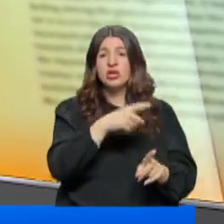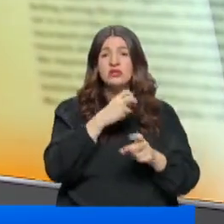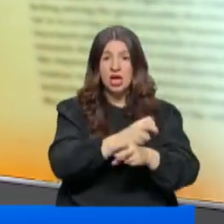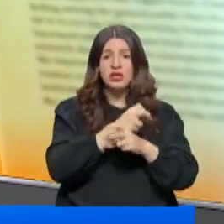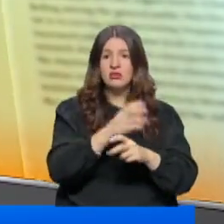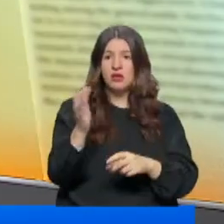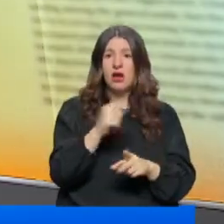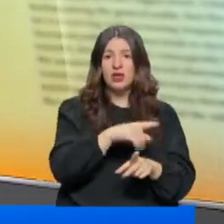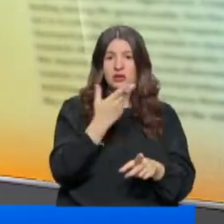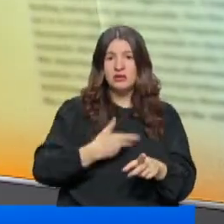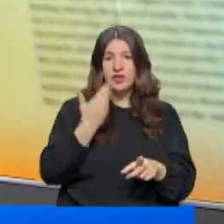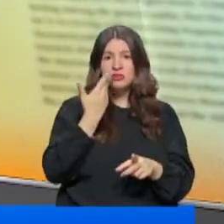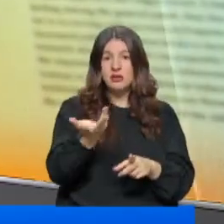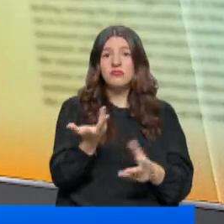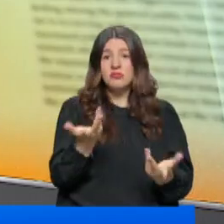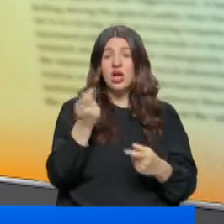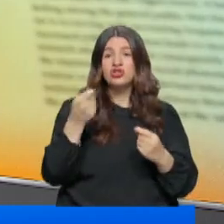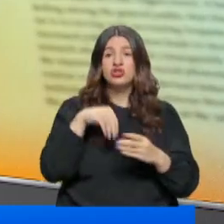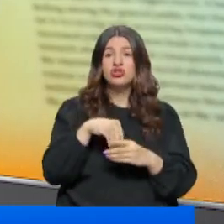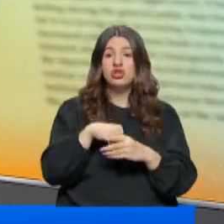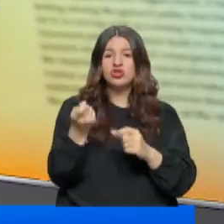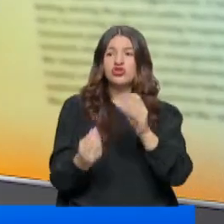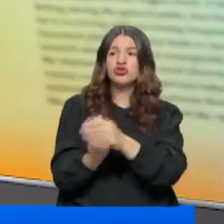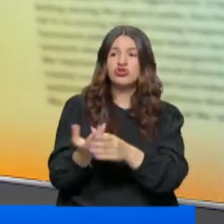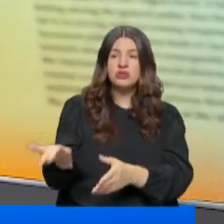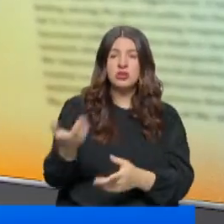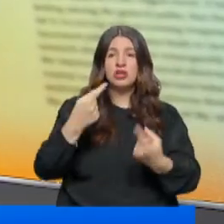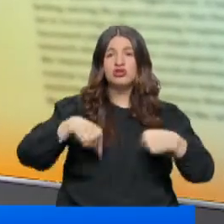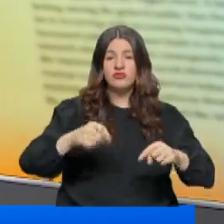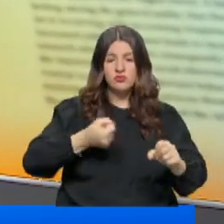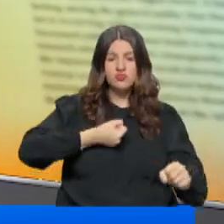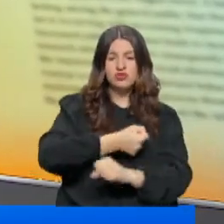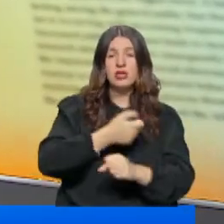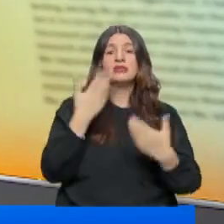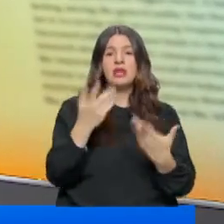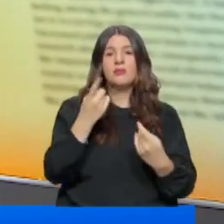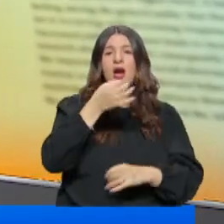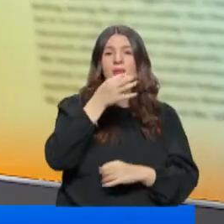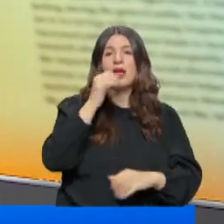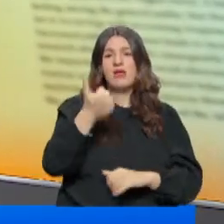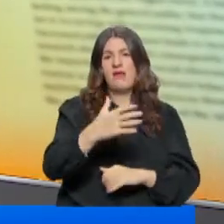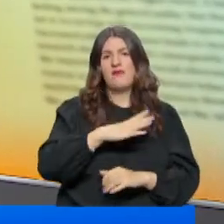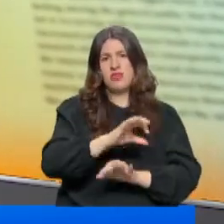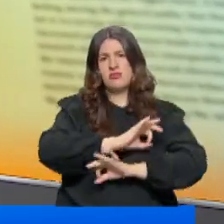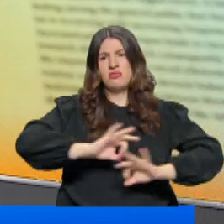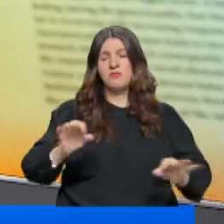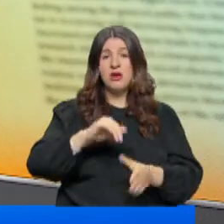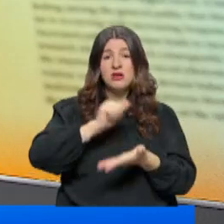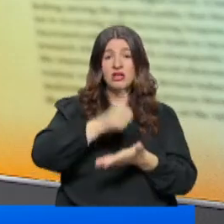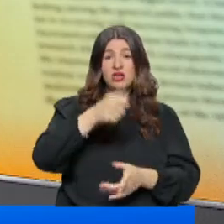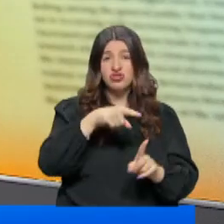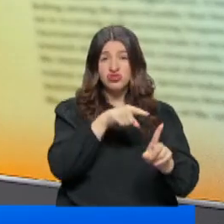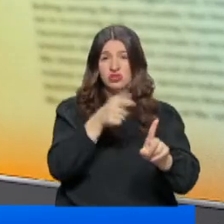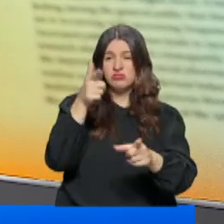tehdit aldı sevgili izleyenler. Yani İşin içinden iş çıktı. Çevre mücadelesi zaten bir haber değeri taşıyorken